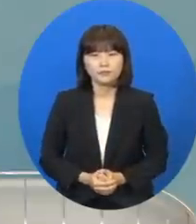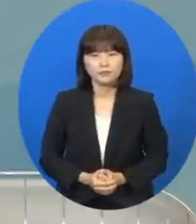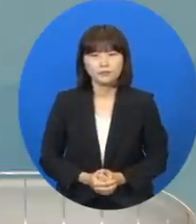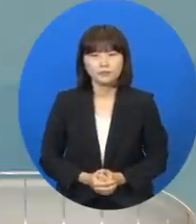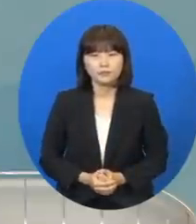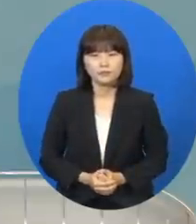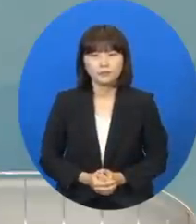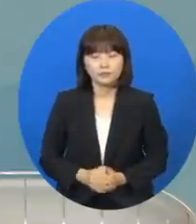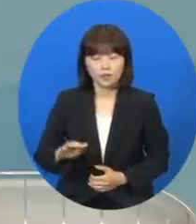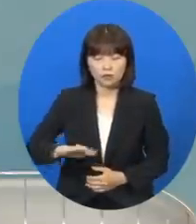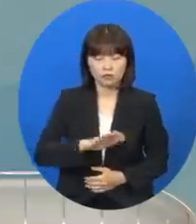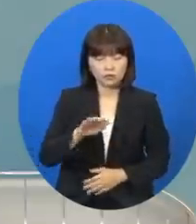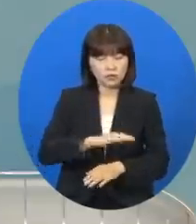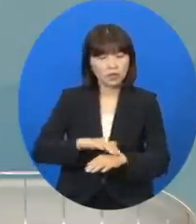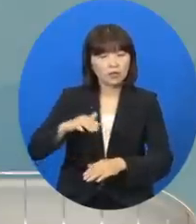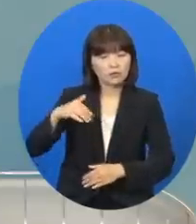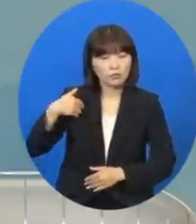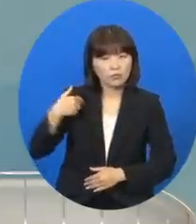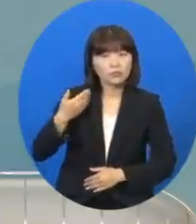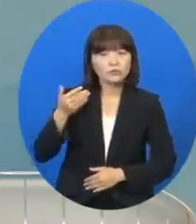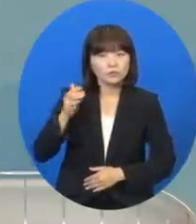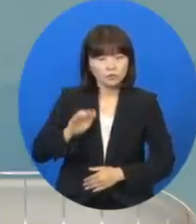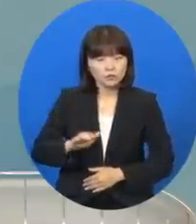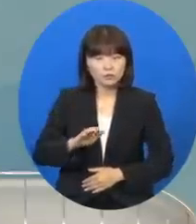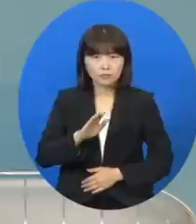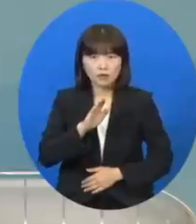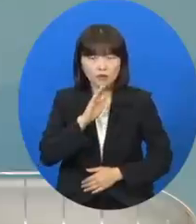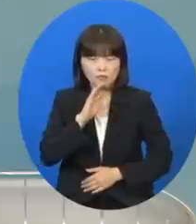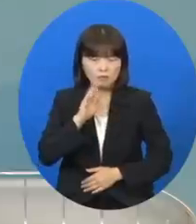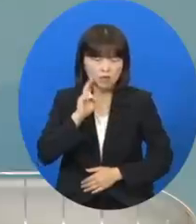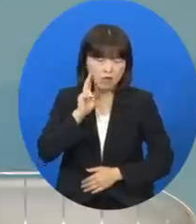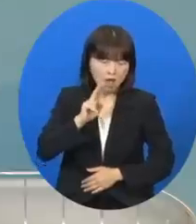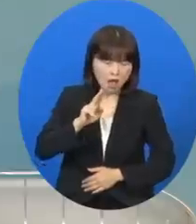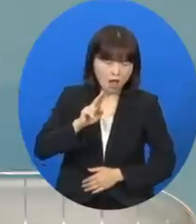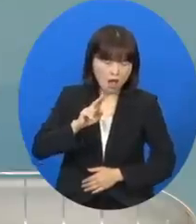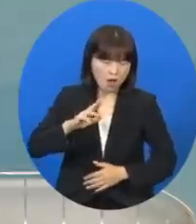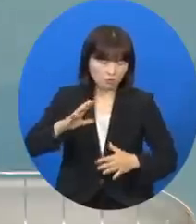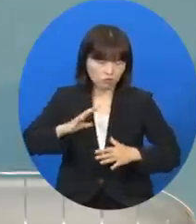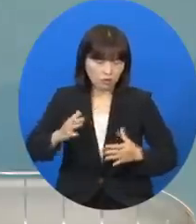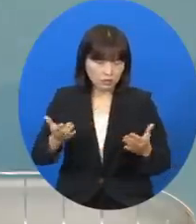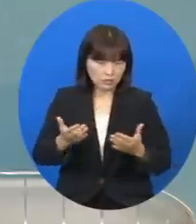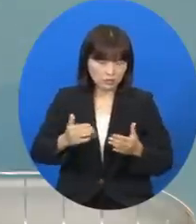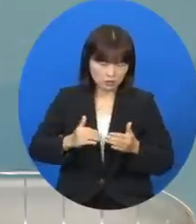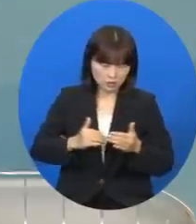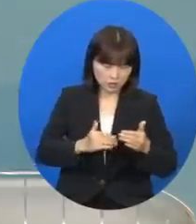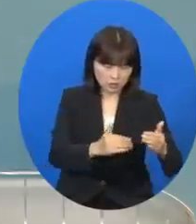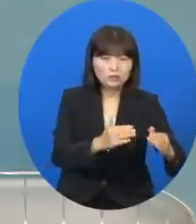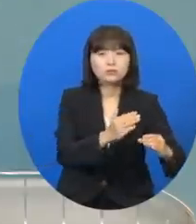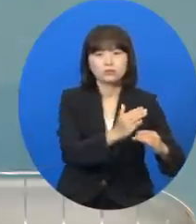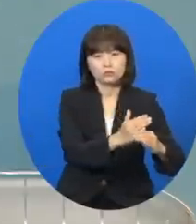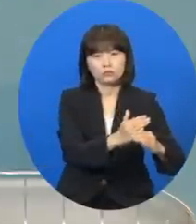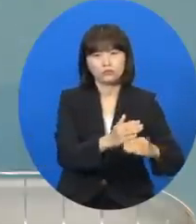실제로 우리가 잘 알지 못하는 가운데 굉장히 심각하고 두려운 일이 진행되고 있습니다.